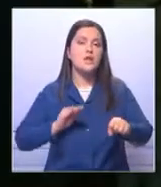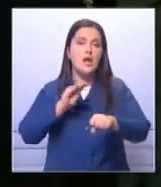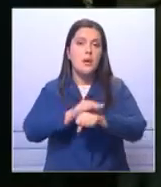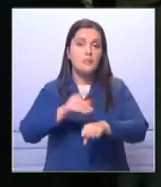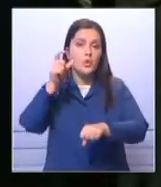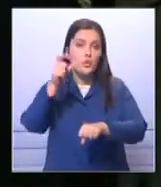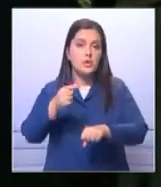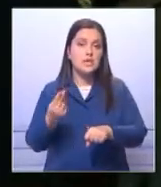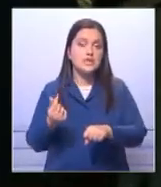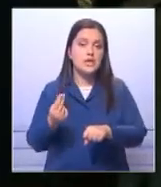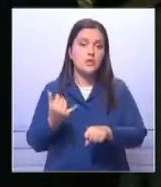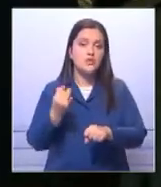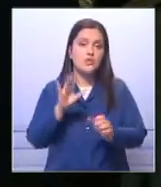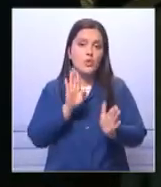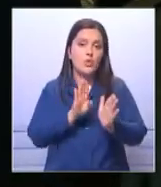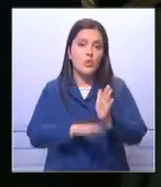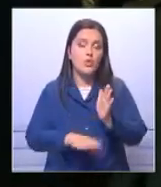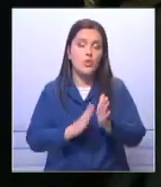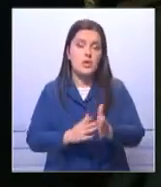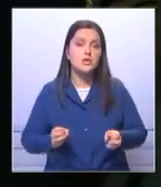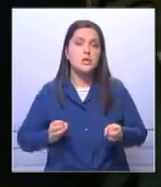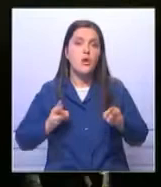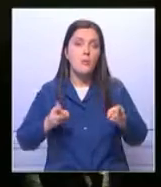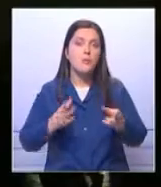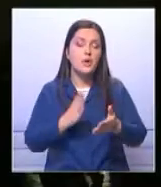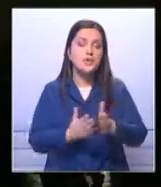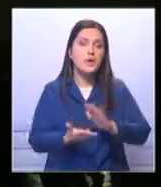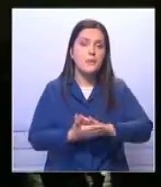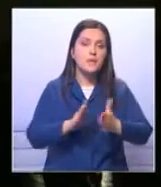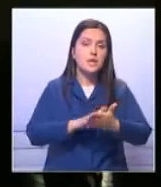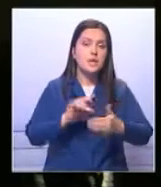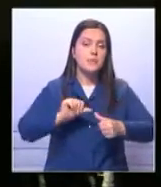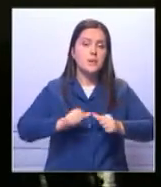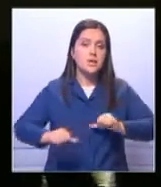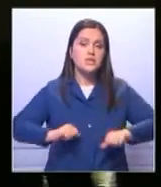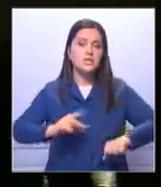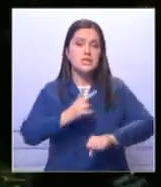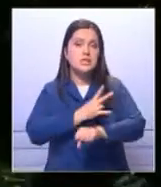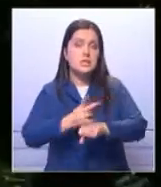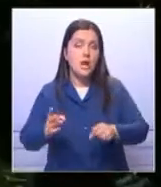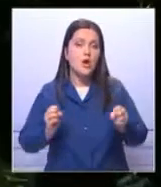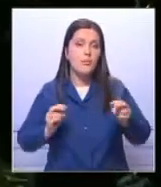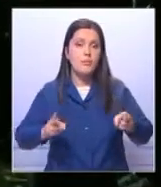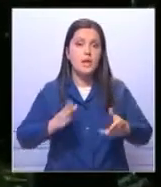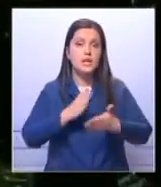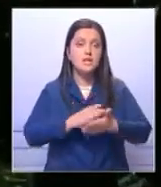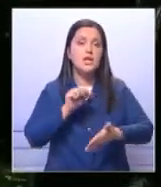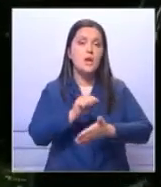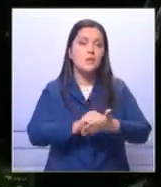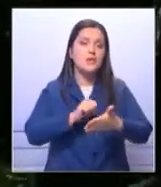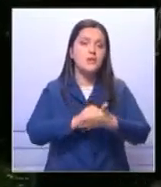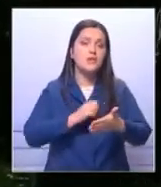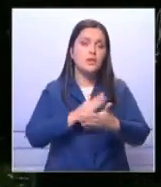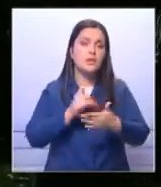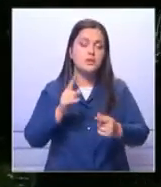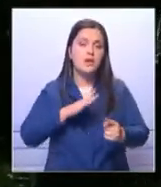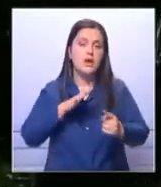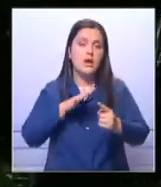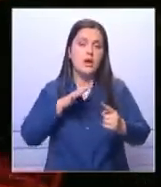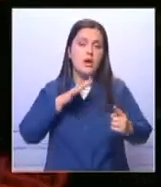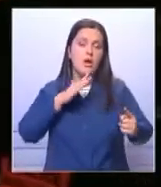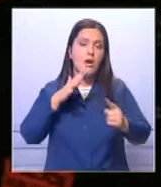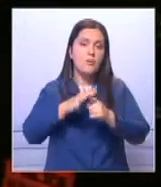сил и средств в условиях ухудшающейся криминогенной обстановки и постоянной террористической угрозы в стране. Поводом